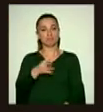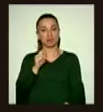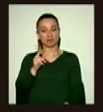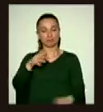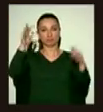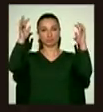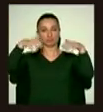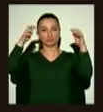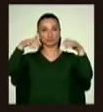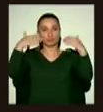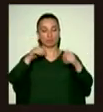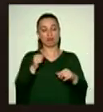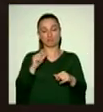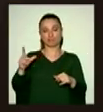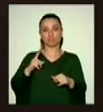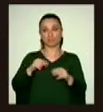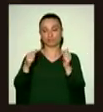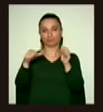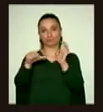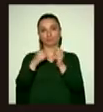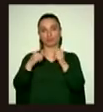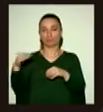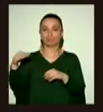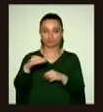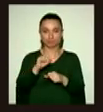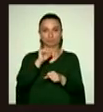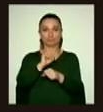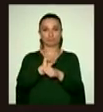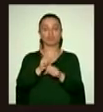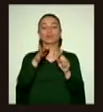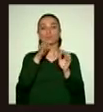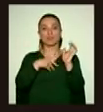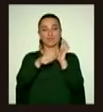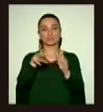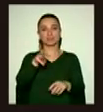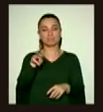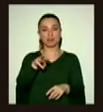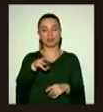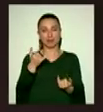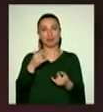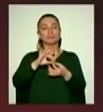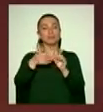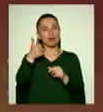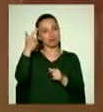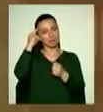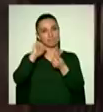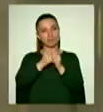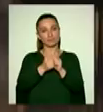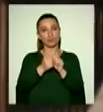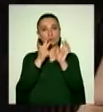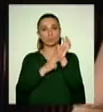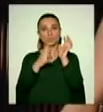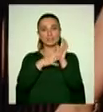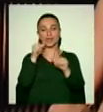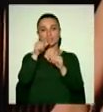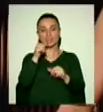მაგრამ გაწვიმდა და ჩვენმა საერთო მეგობარმა გამიჩერა მანქანა. ეს იყო 6 მარტს. დღევანდელი დღესავით მახსოვს. 99